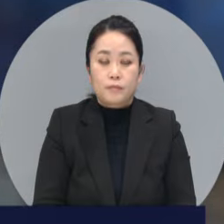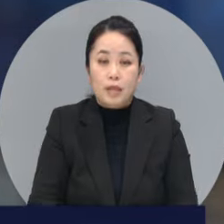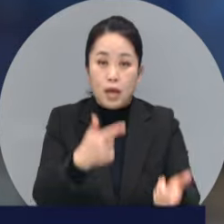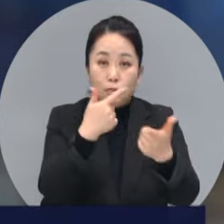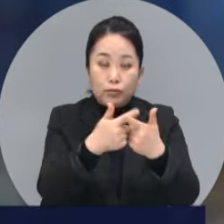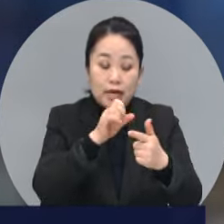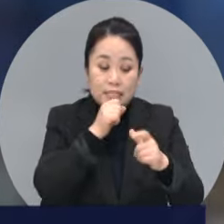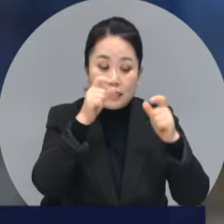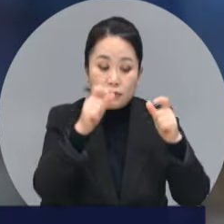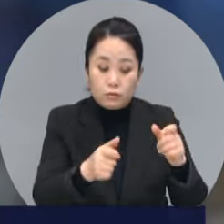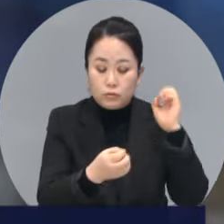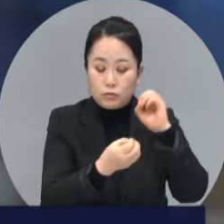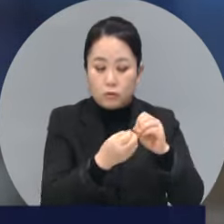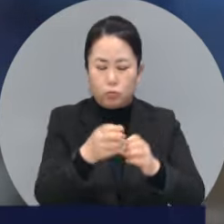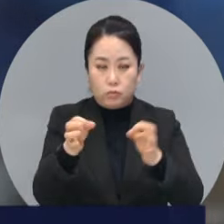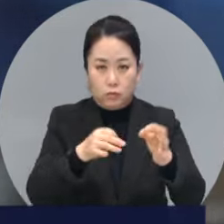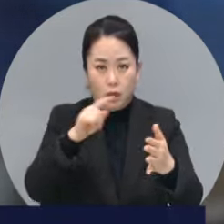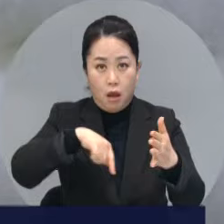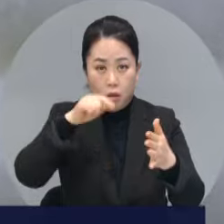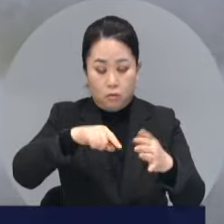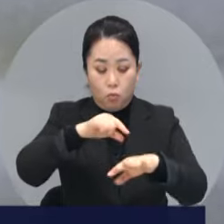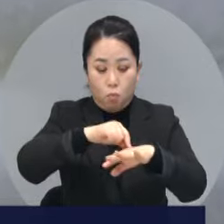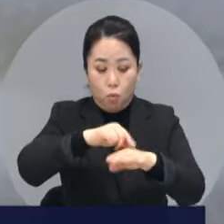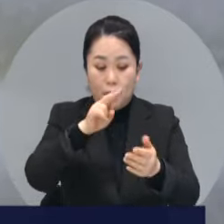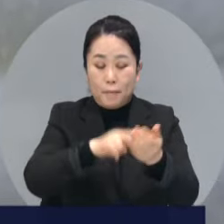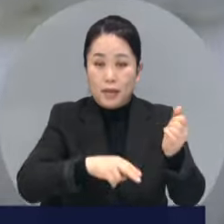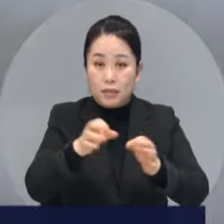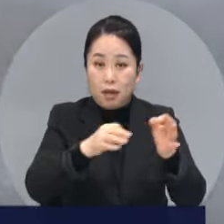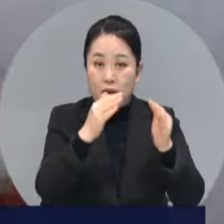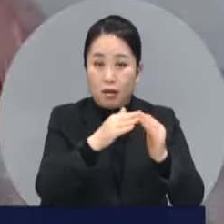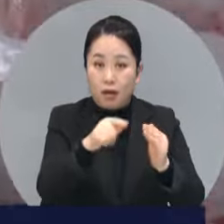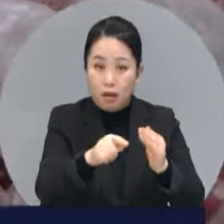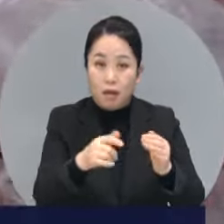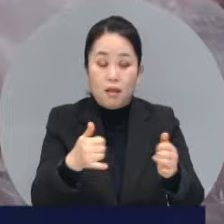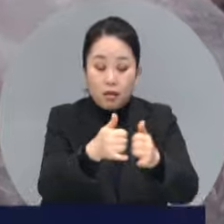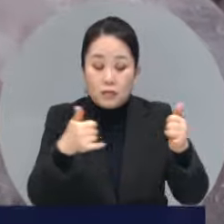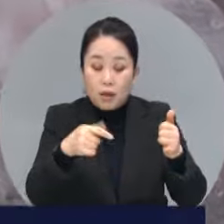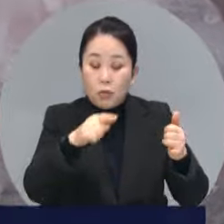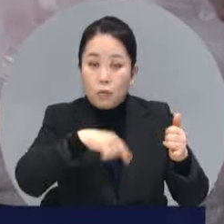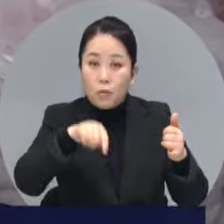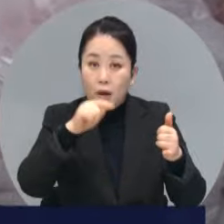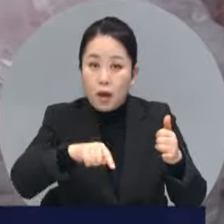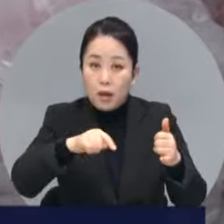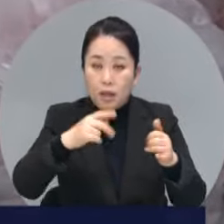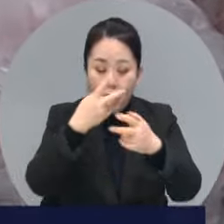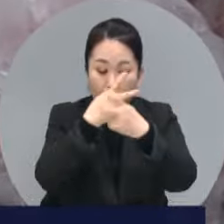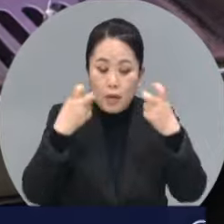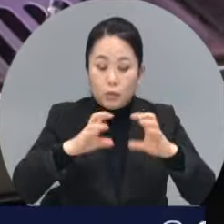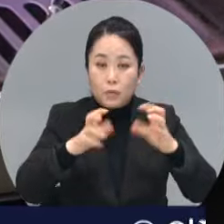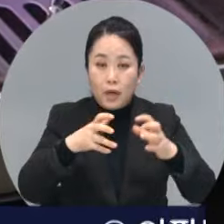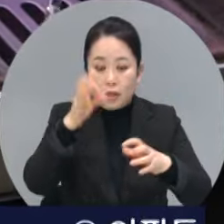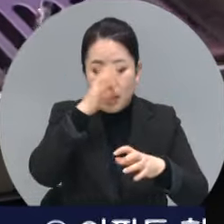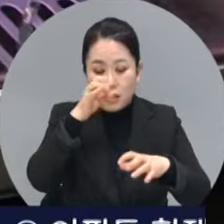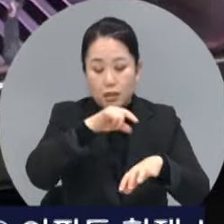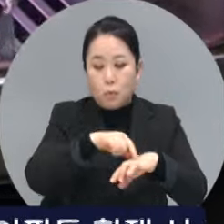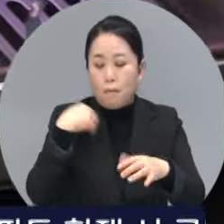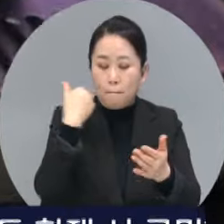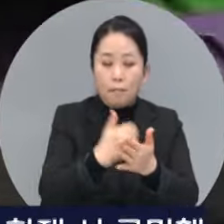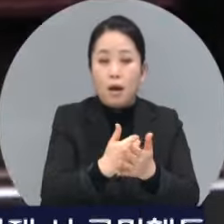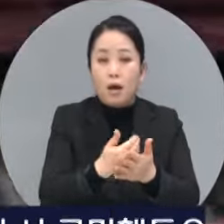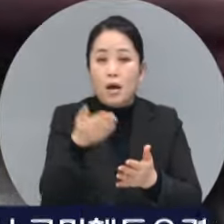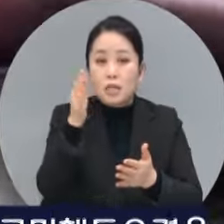부산 진구 전통시장 안 정육점. 냉장고 안에 멕시코산 돼지고기가 가득 차 있습니다.